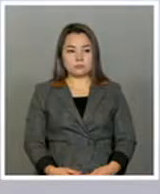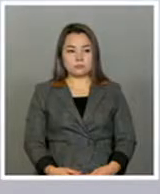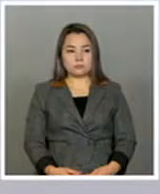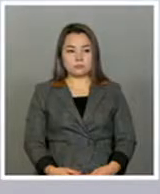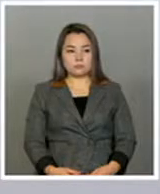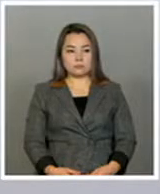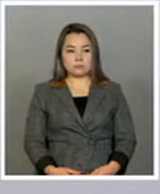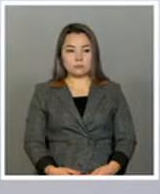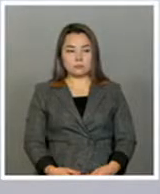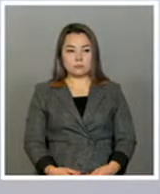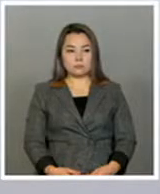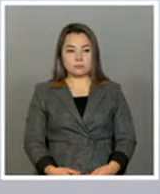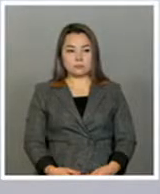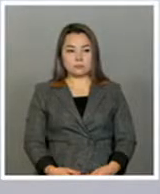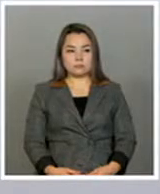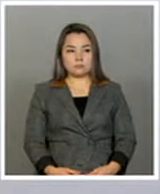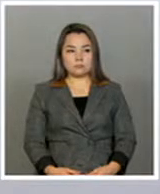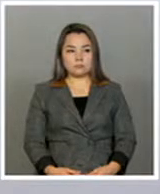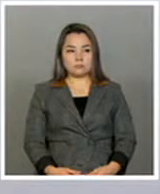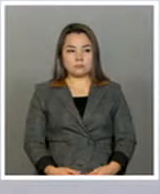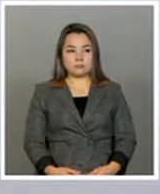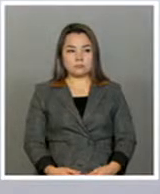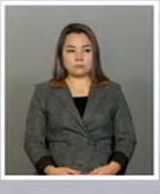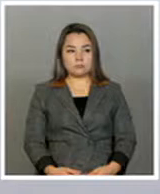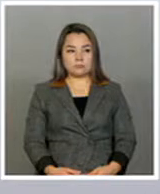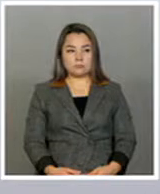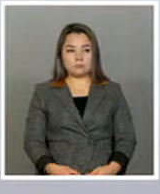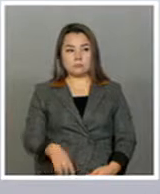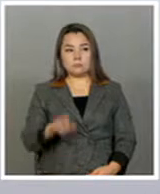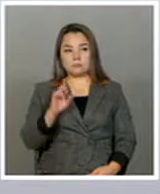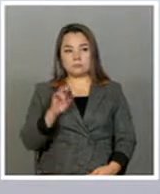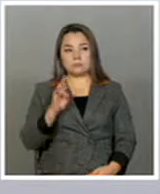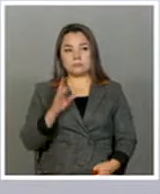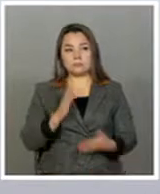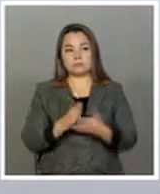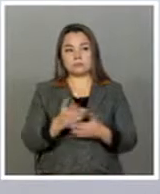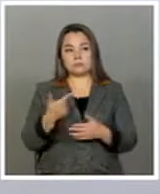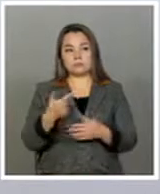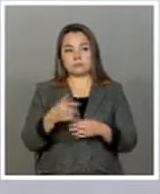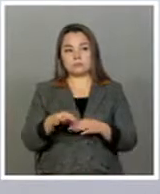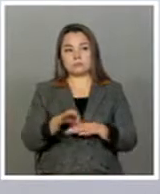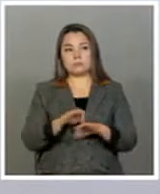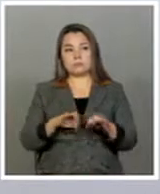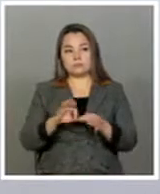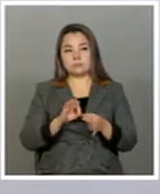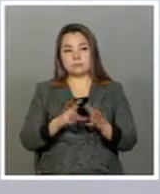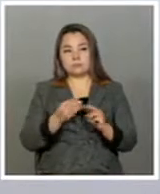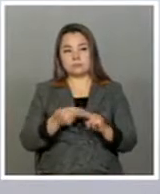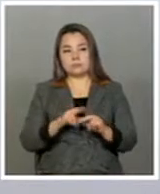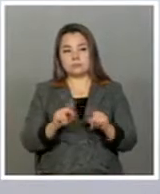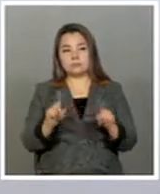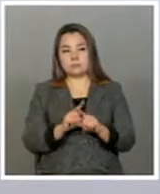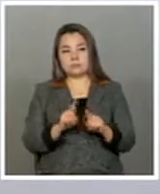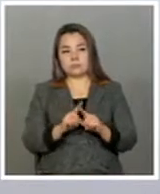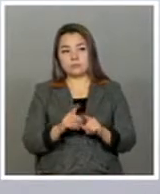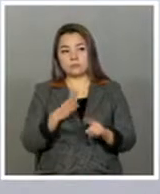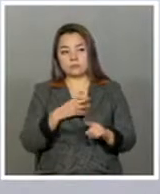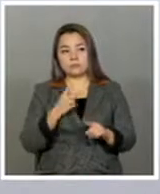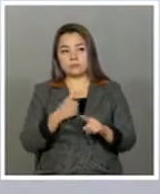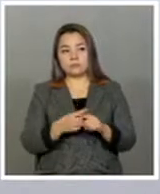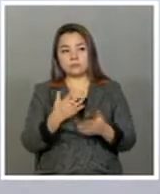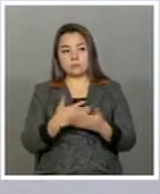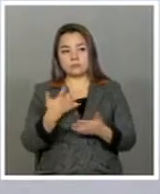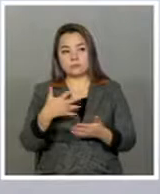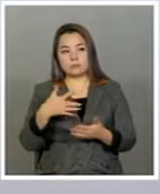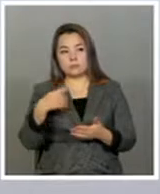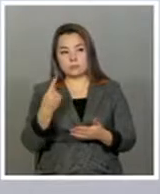БН геометриялық прогрессияда бірінші және бесінші мүшелері қосындысының мәні 51, ал